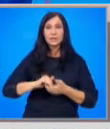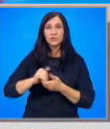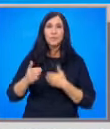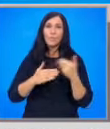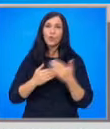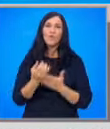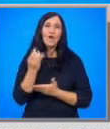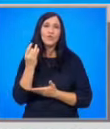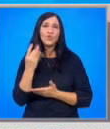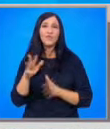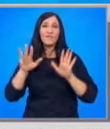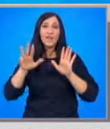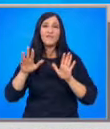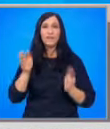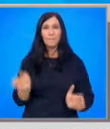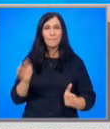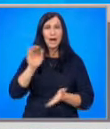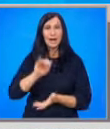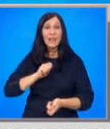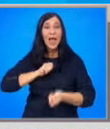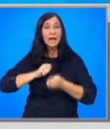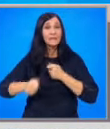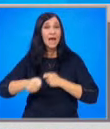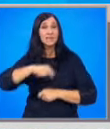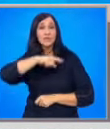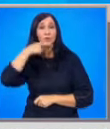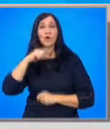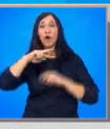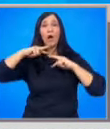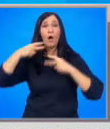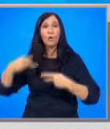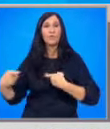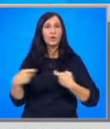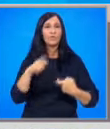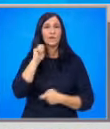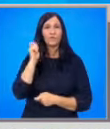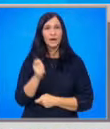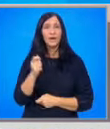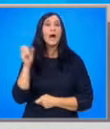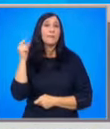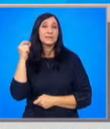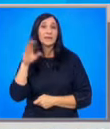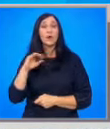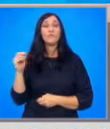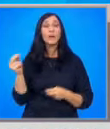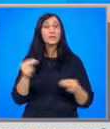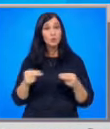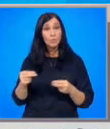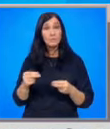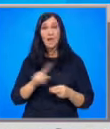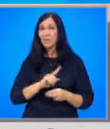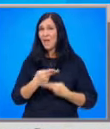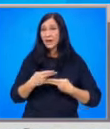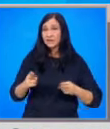Европейският съюз подготвя нов, девети пакет от санкции на Русия в отговор на войната в Украйна. Председателят на Европейската комисия